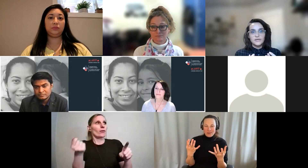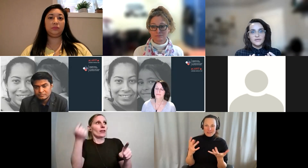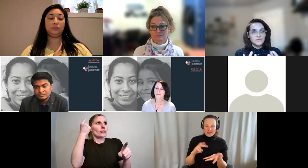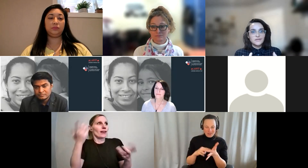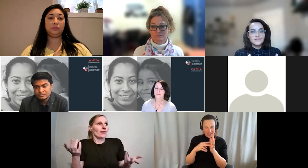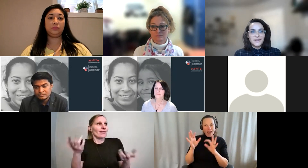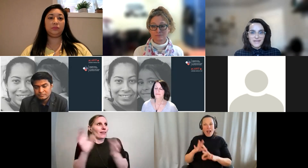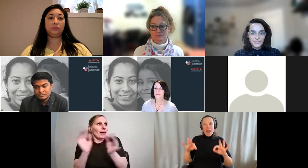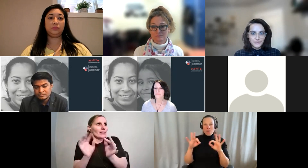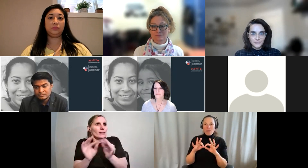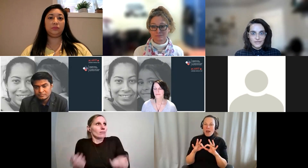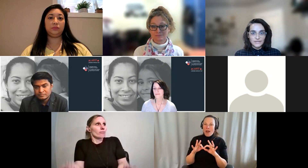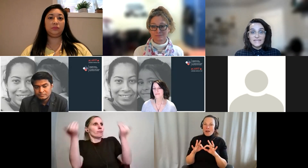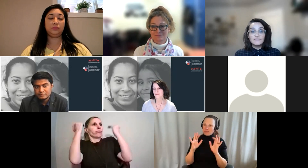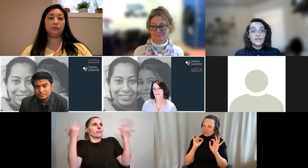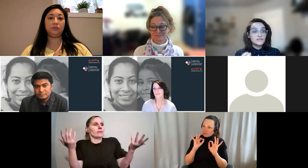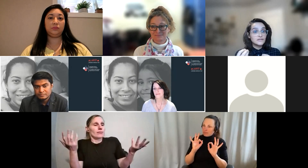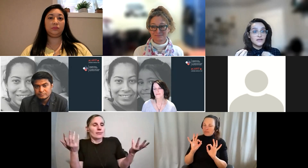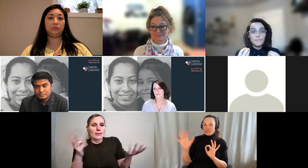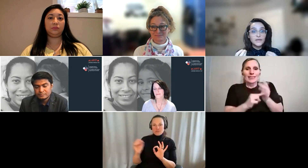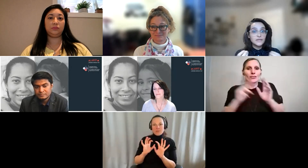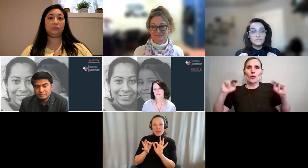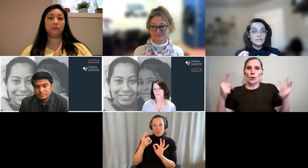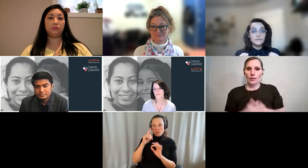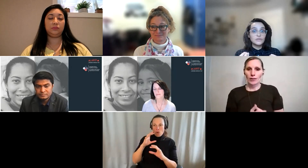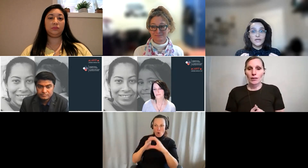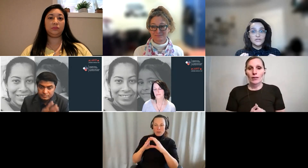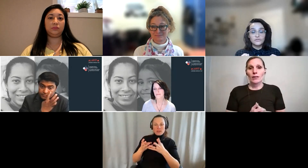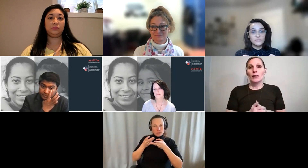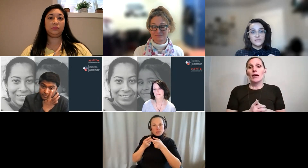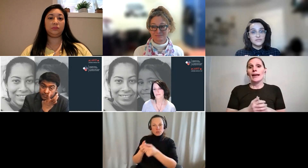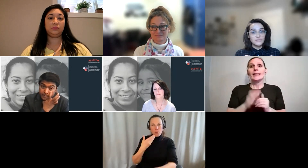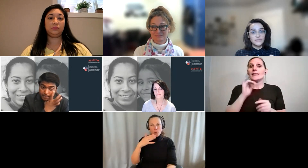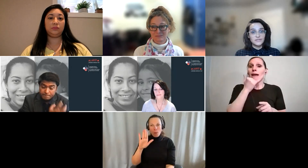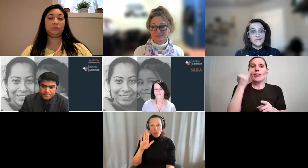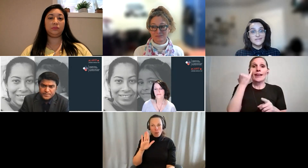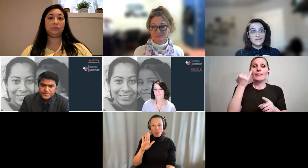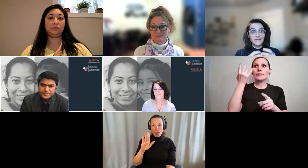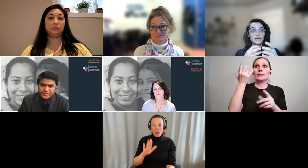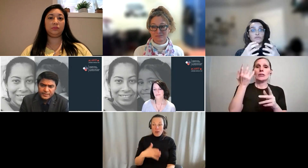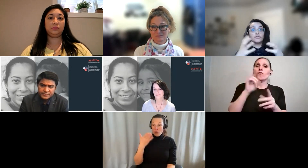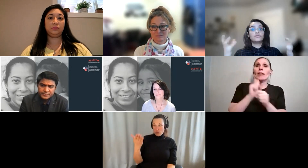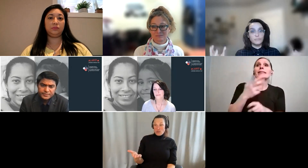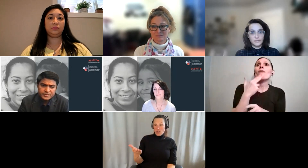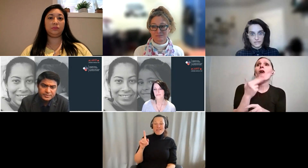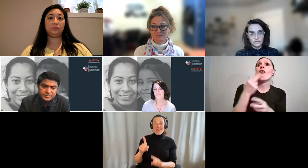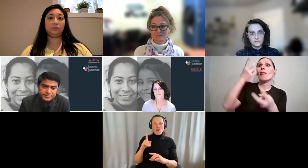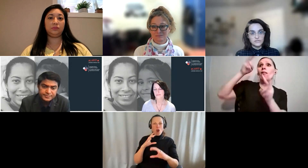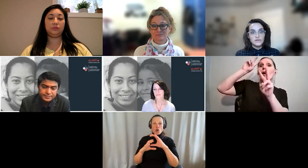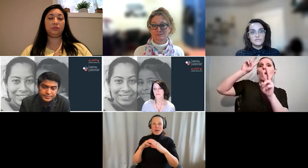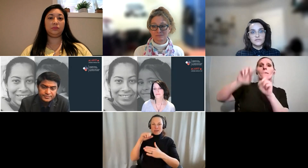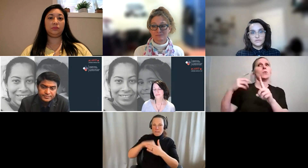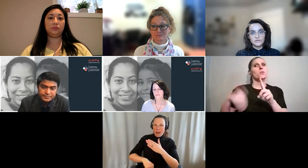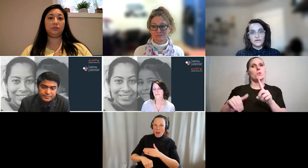pas assujettie à un support ou ne comprend pas correctement. Et même si ça, c'est mineur comme manque de communication, de manque de compréhension,